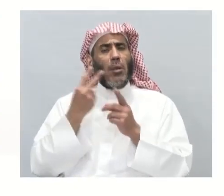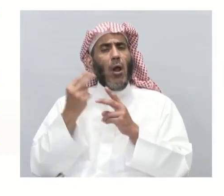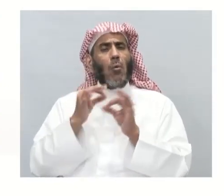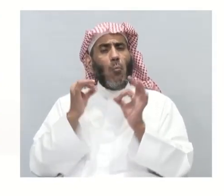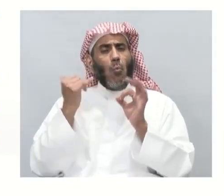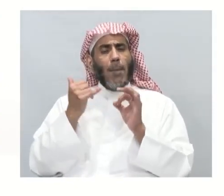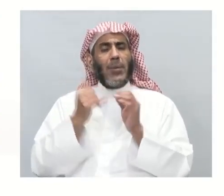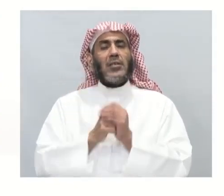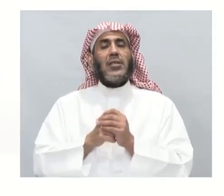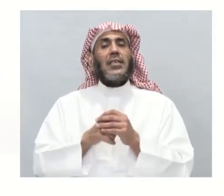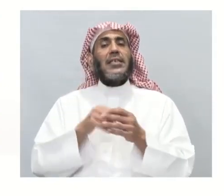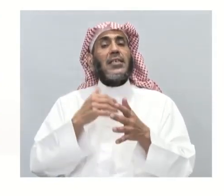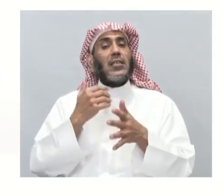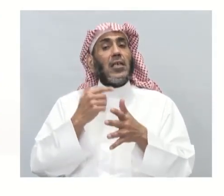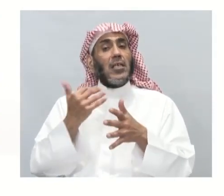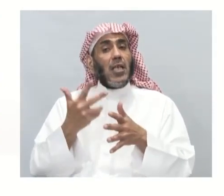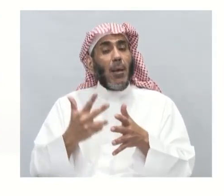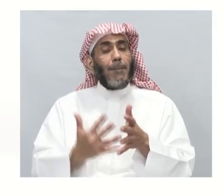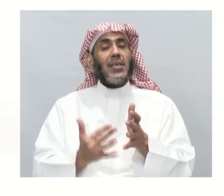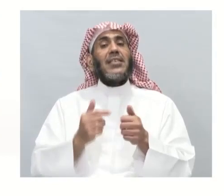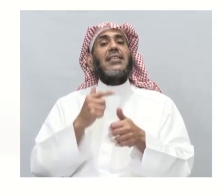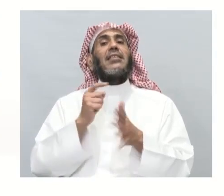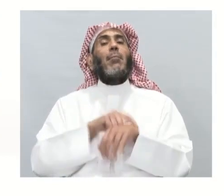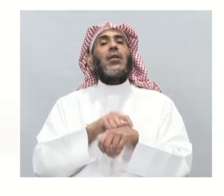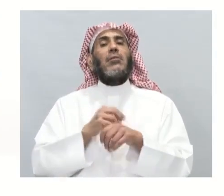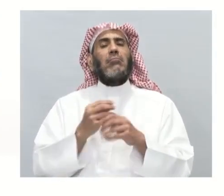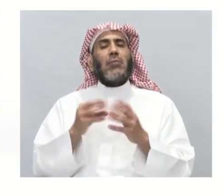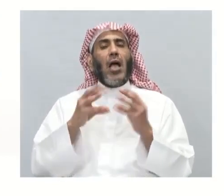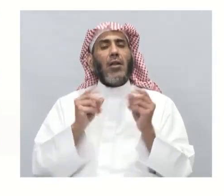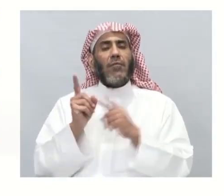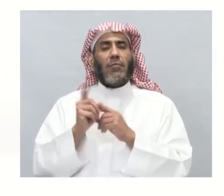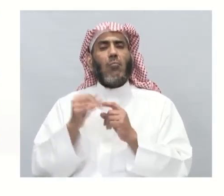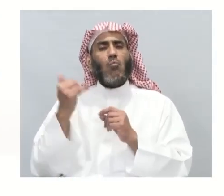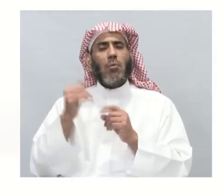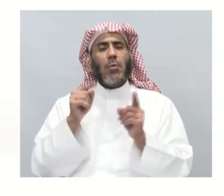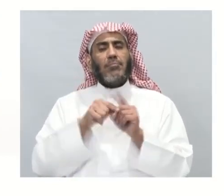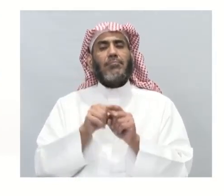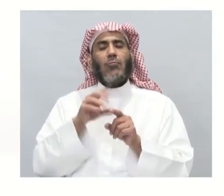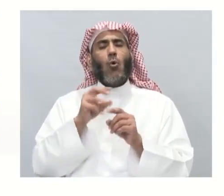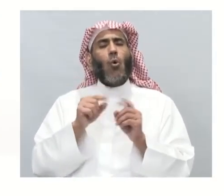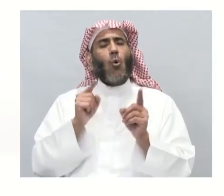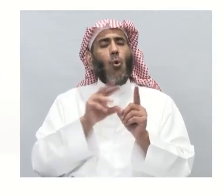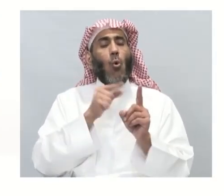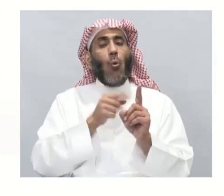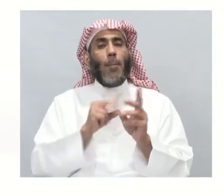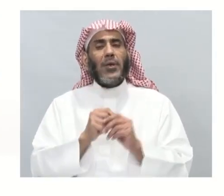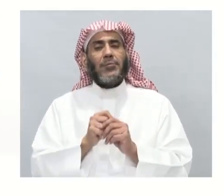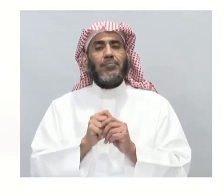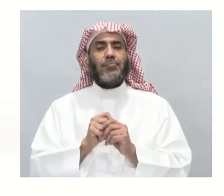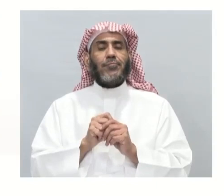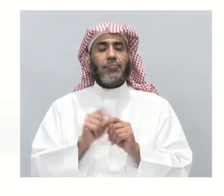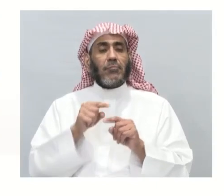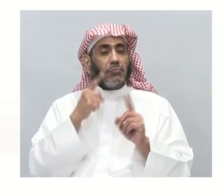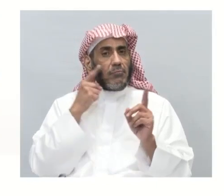مساله الترتيب الزمني التعريف كان يقول وهذه من الاساليب التي تستخدم كثيرا عندما يكون